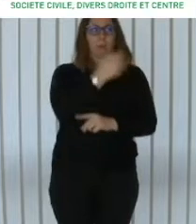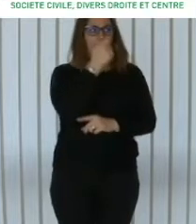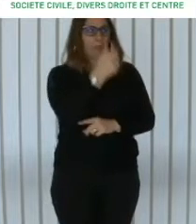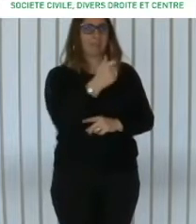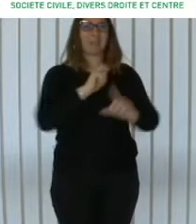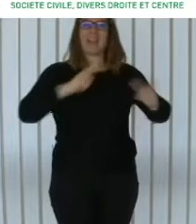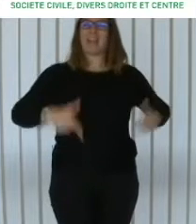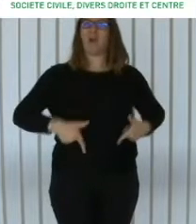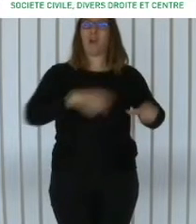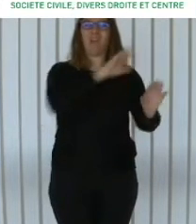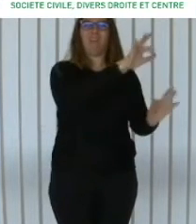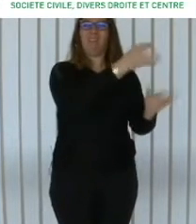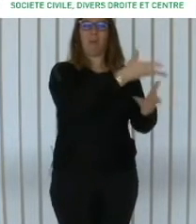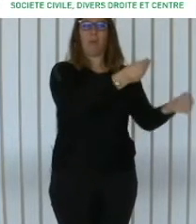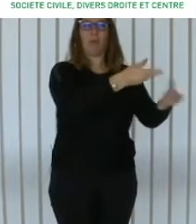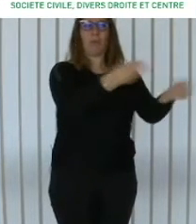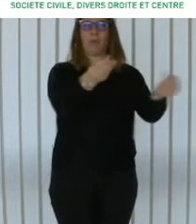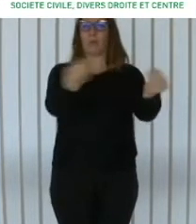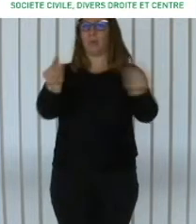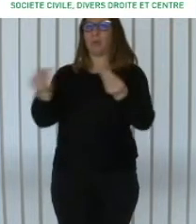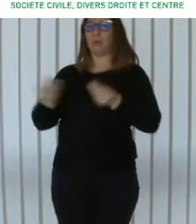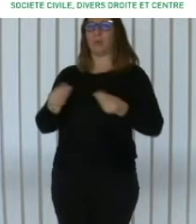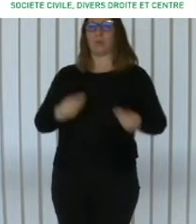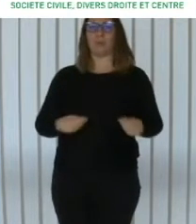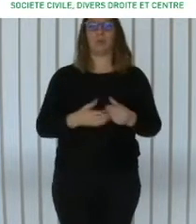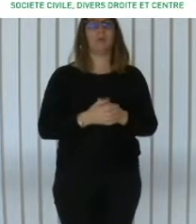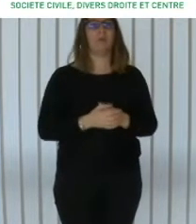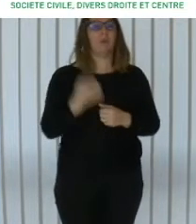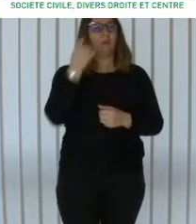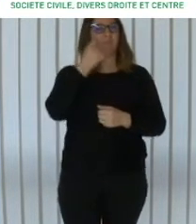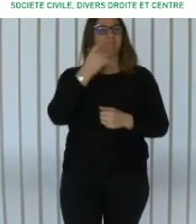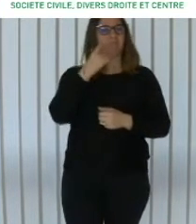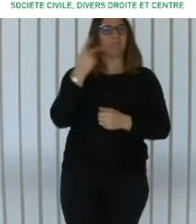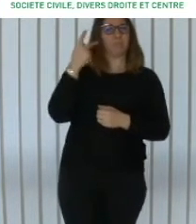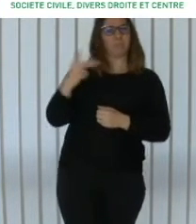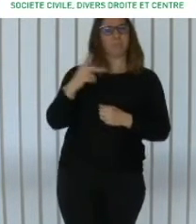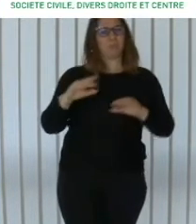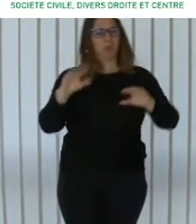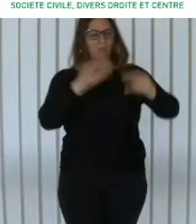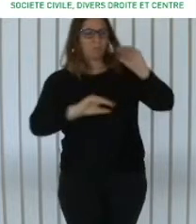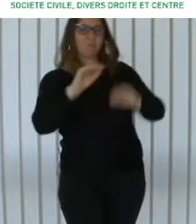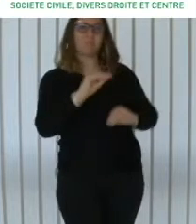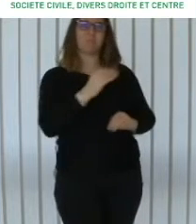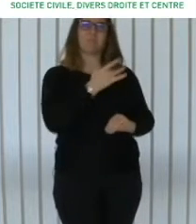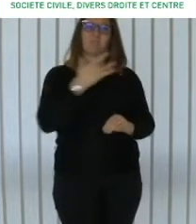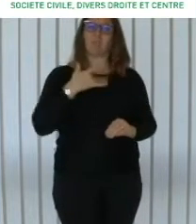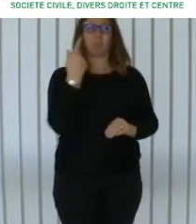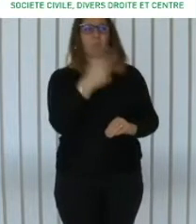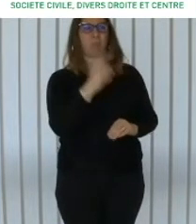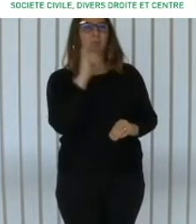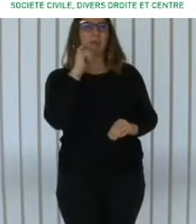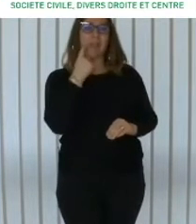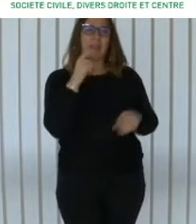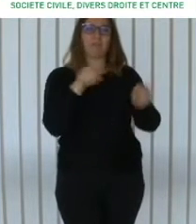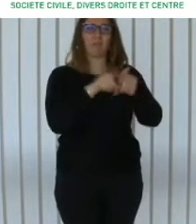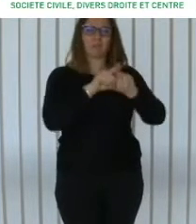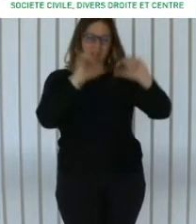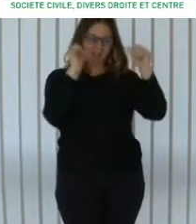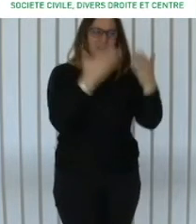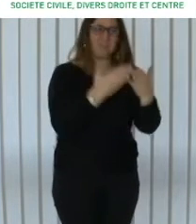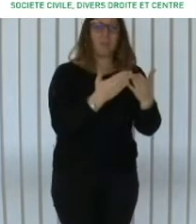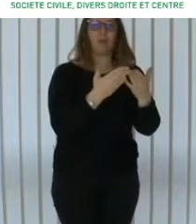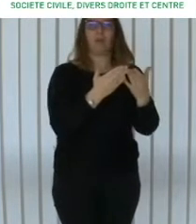des écoles. On mesure avec cette mesure votre attention à la santé des élèves, en particulier les plus